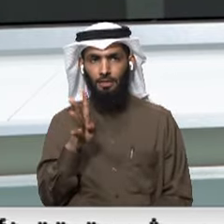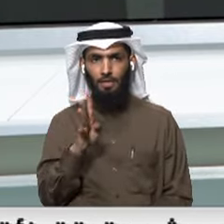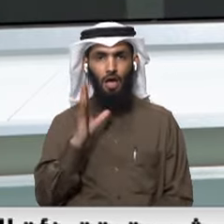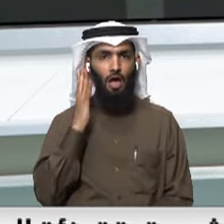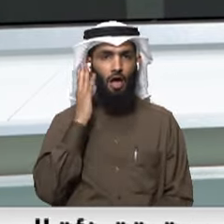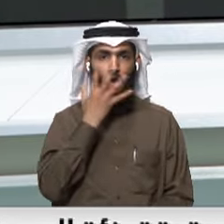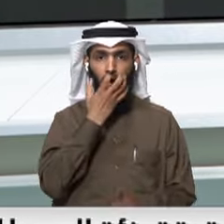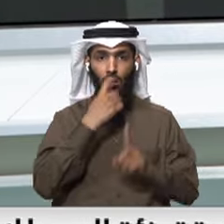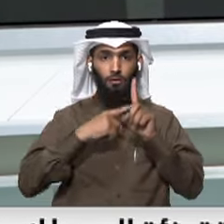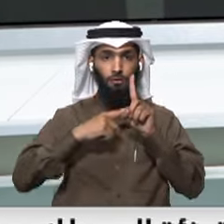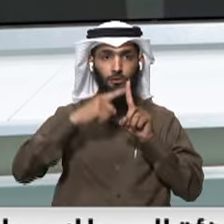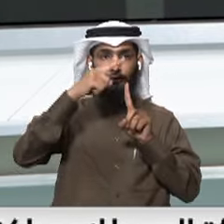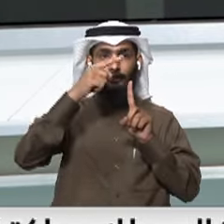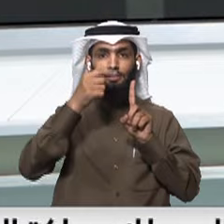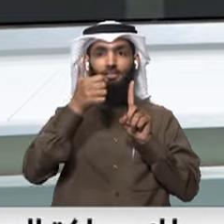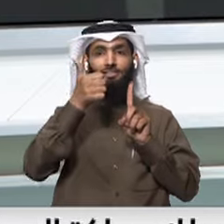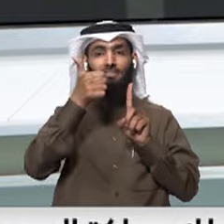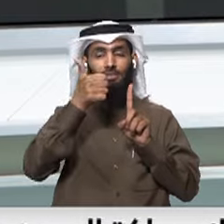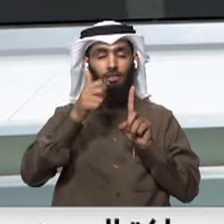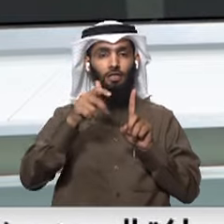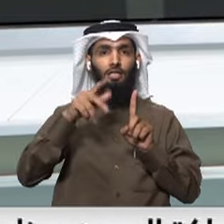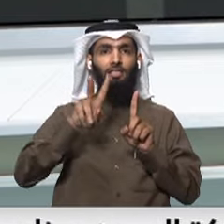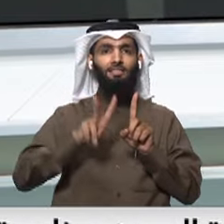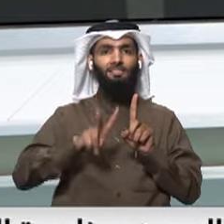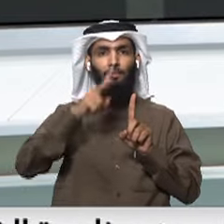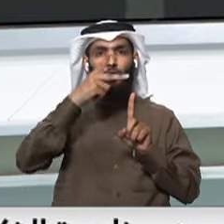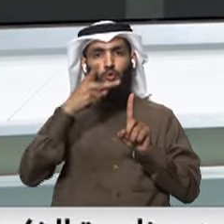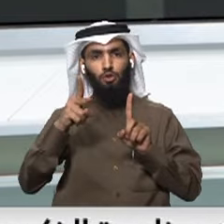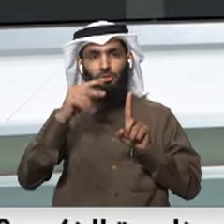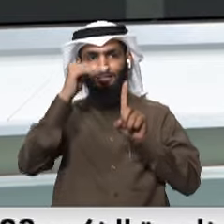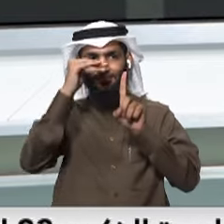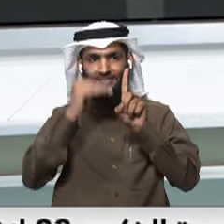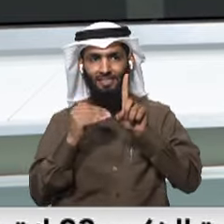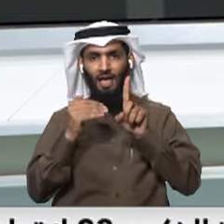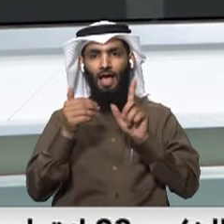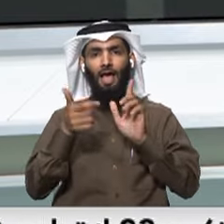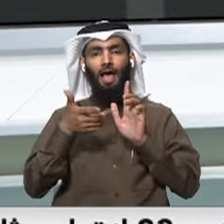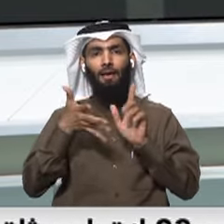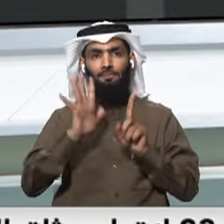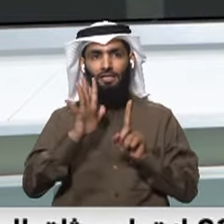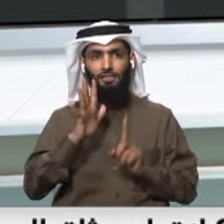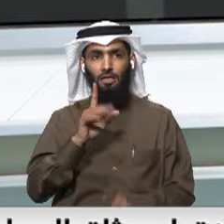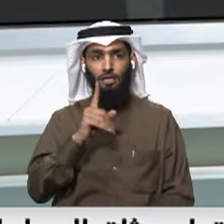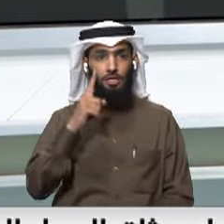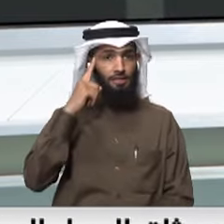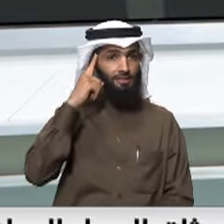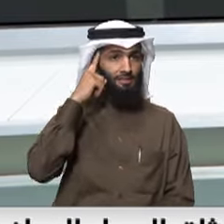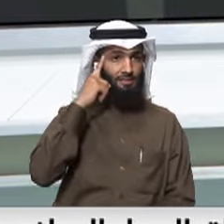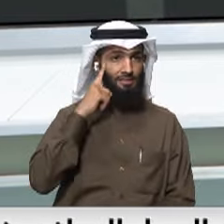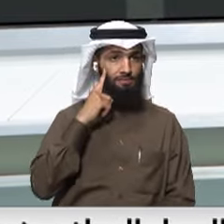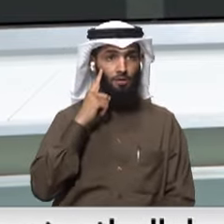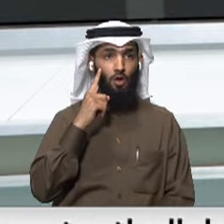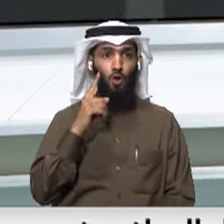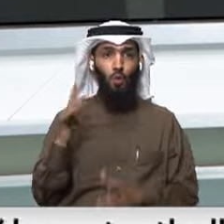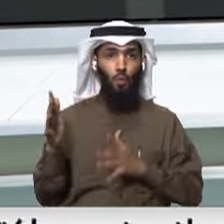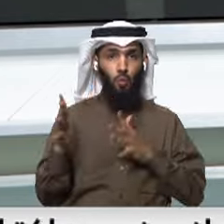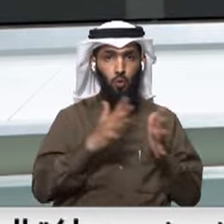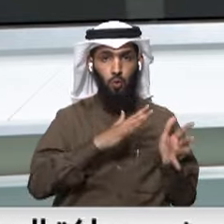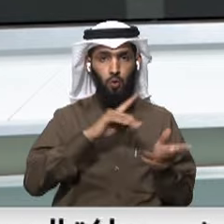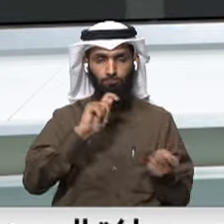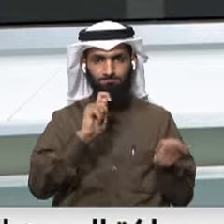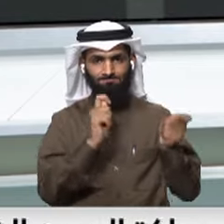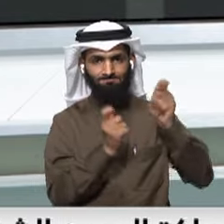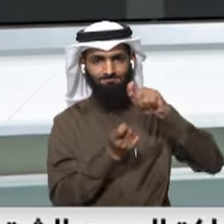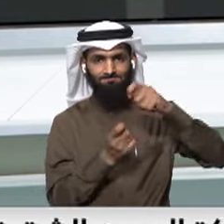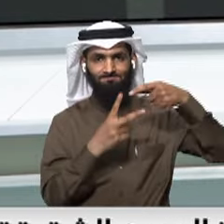العظمى 27 درجه مئويه والصغرى 15 درجه مئويه يوم السبت تتحول الرياح الى شماليه غربيه خفيفه